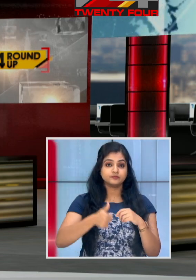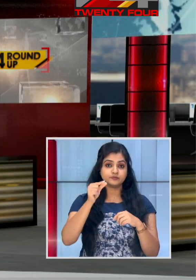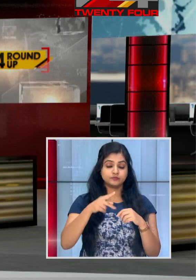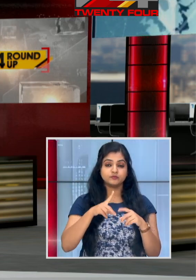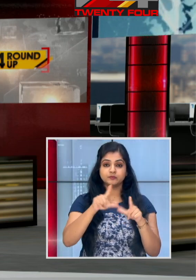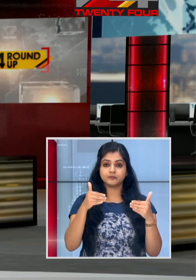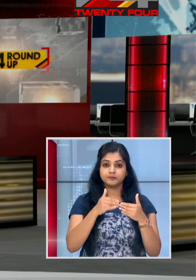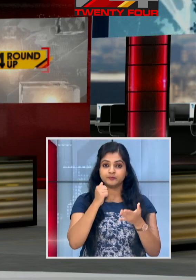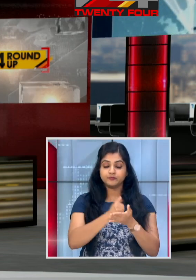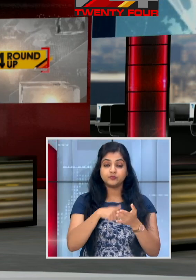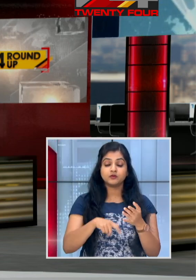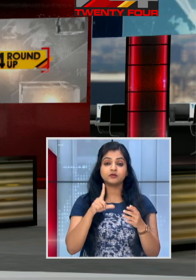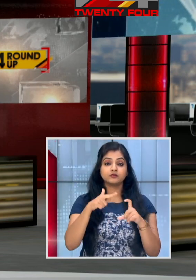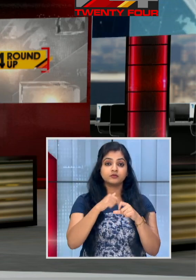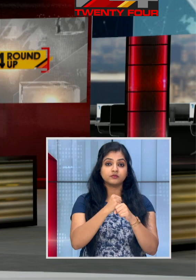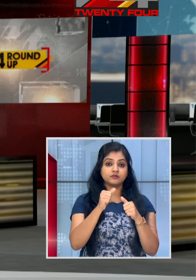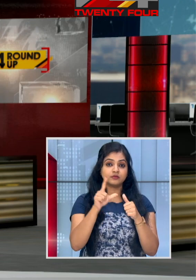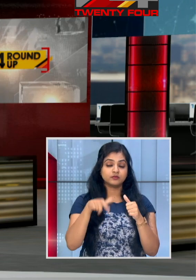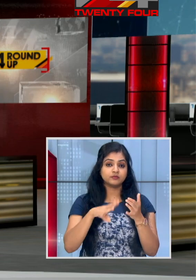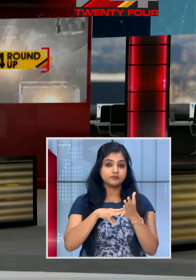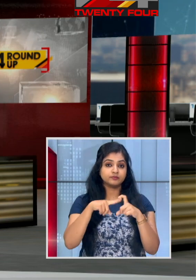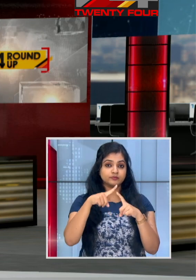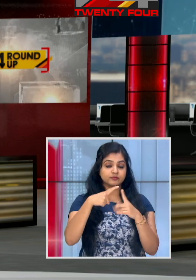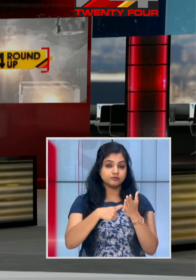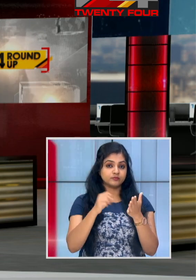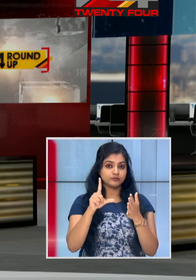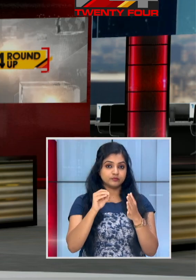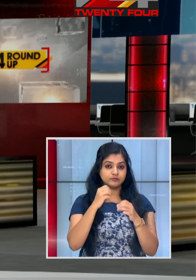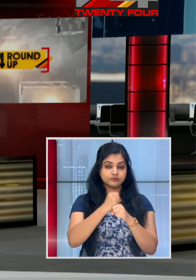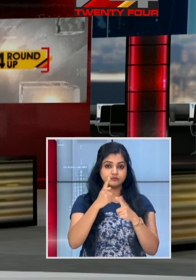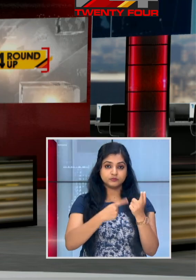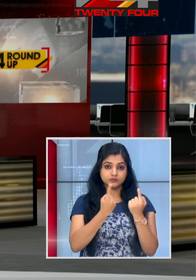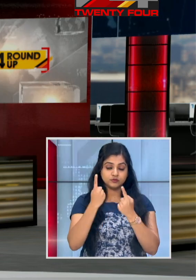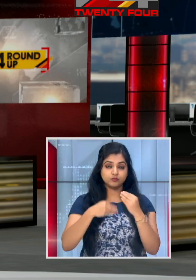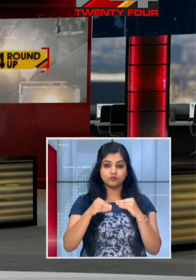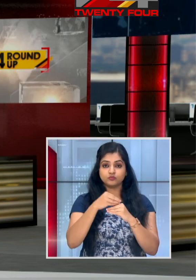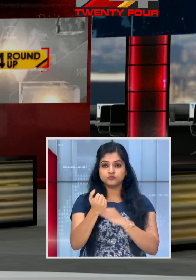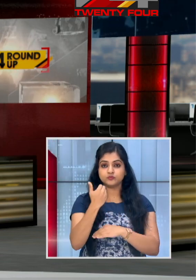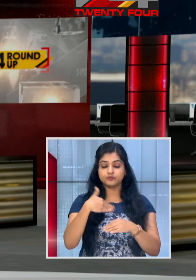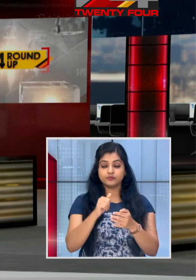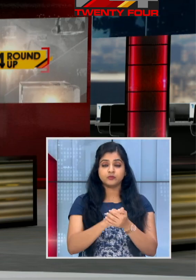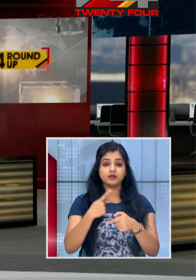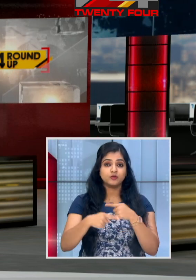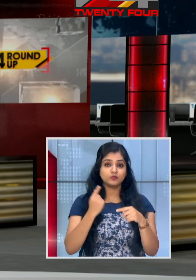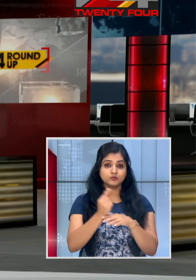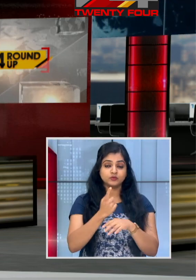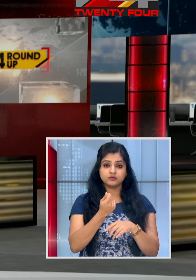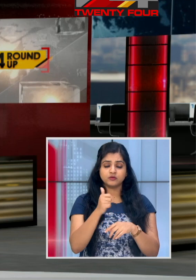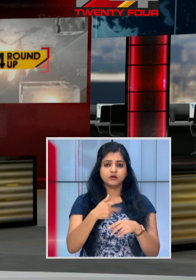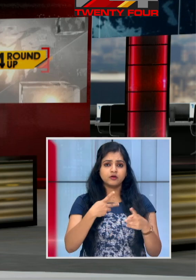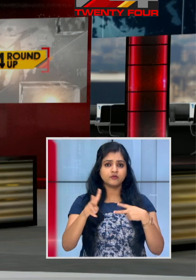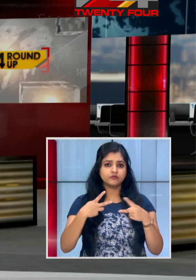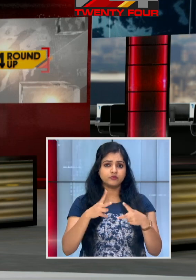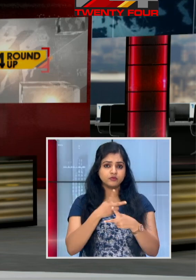മെട്രോളജി വകുപ്പിന്റെ പരിശോധന കർശനമാക്കുമെന്നും മുഖ്യമന്ത്രിയുടെ അധ്യക്ഷതയിൽ ചേർന്ന ഉന്നതതല യോഗത്തിൽ നിർദ്ദേശം നൽകി. നിത്യോപയോഗ സാധനങ്ങൾക്ക് വലിയ വില വ്യത്യാസം